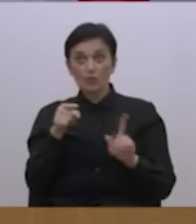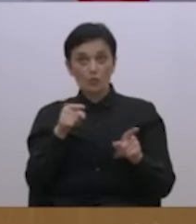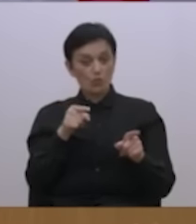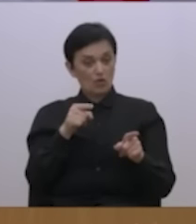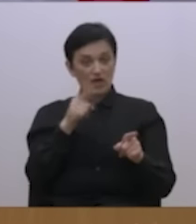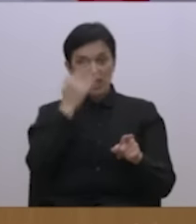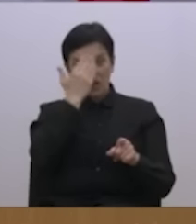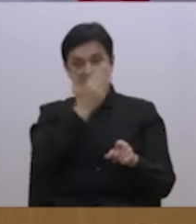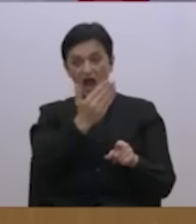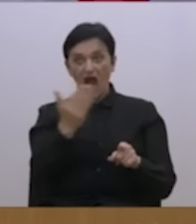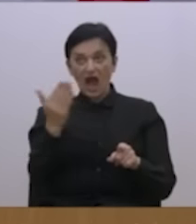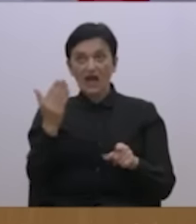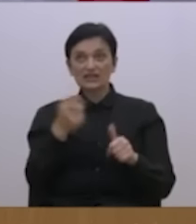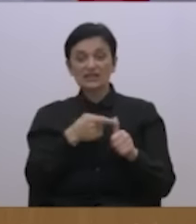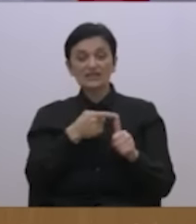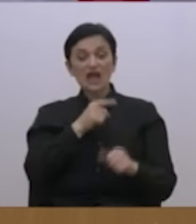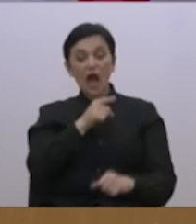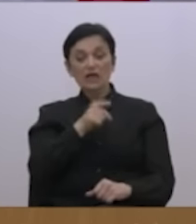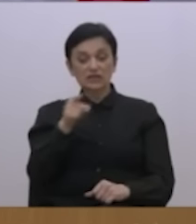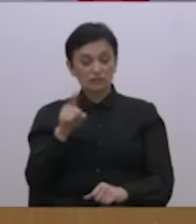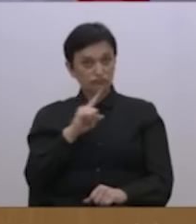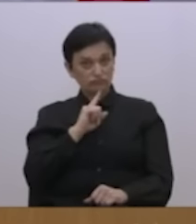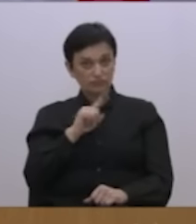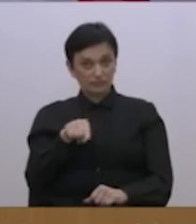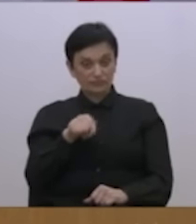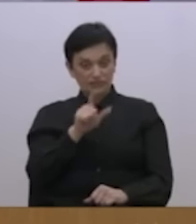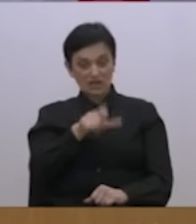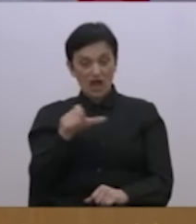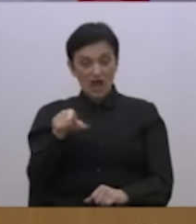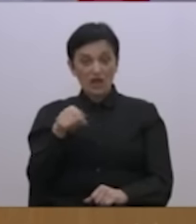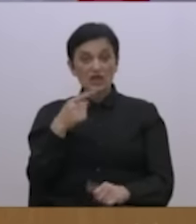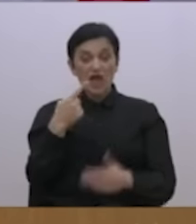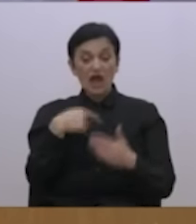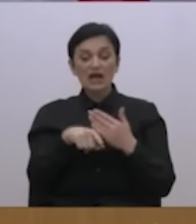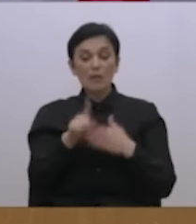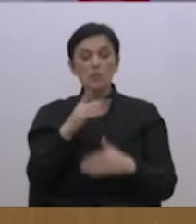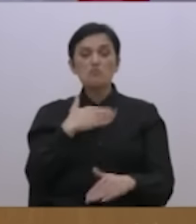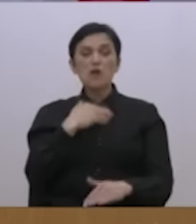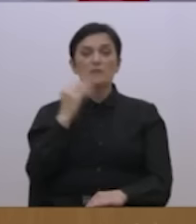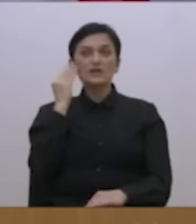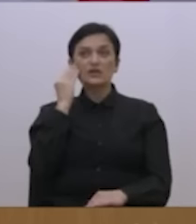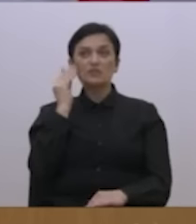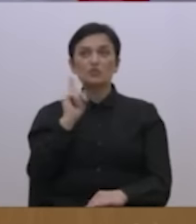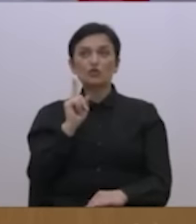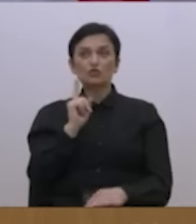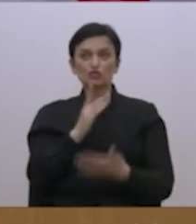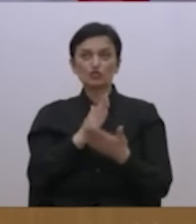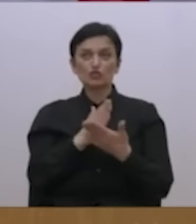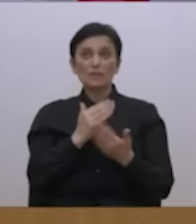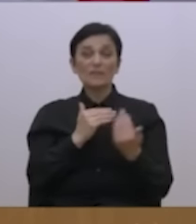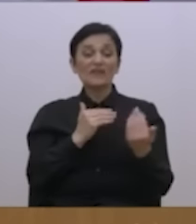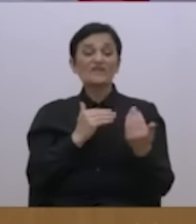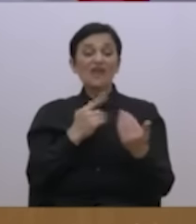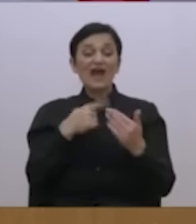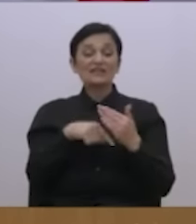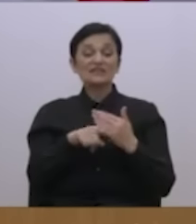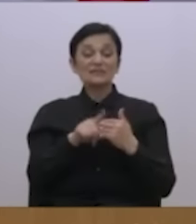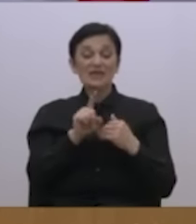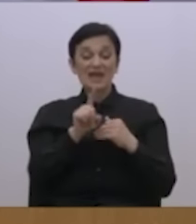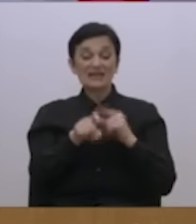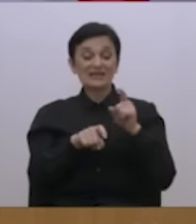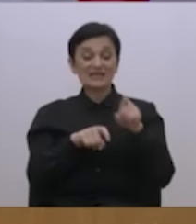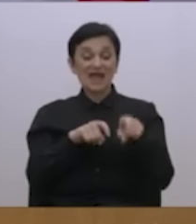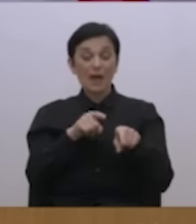ამ ხალხის დასახელება? აქედან გამომდინარე მე მიმაჩნია, რომ ეს არის ფაქტ, თქვენს მიერ გადადგმული ეს